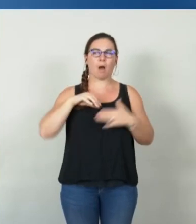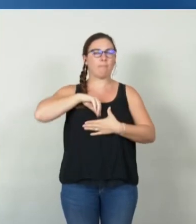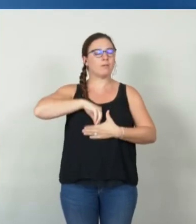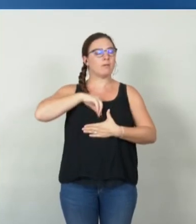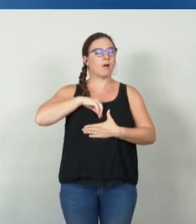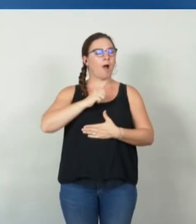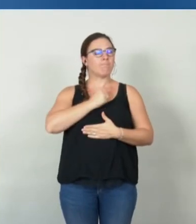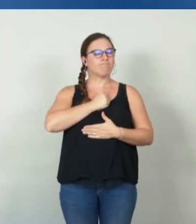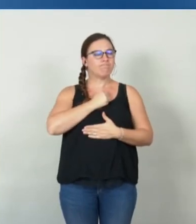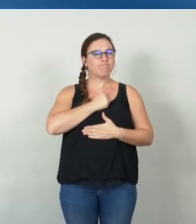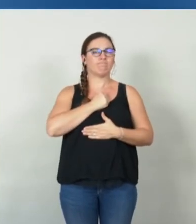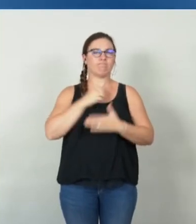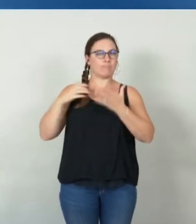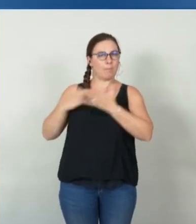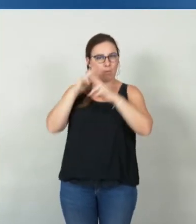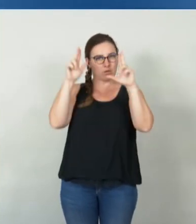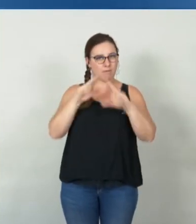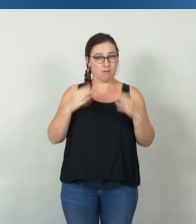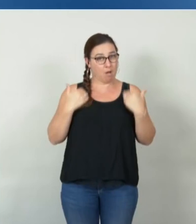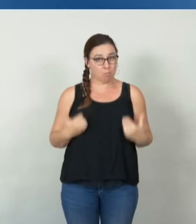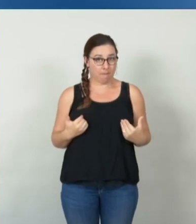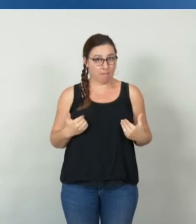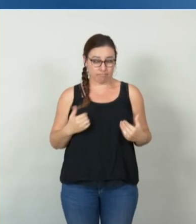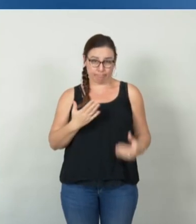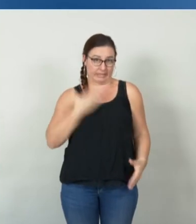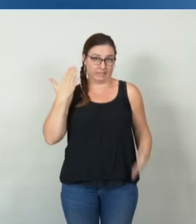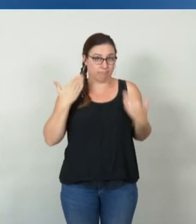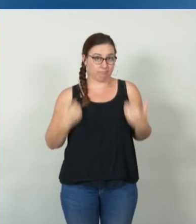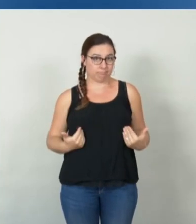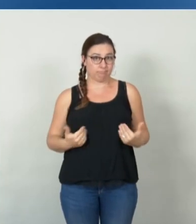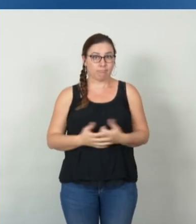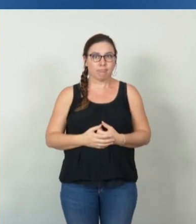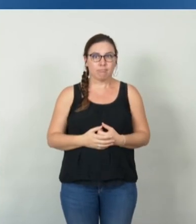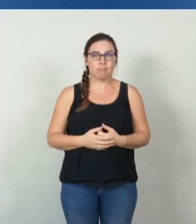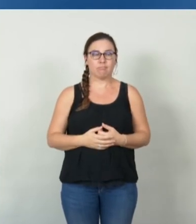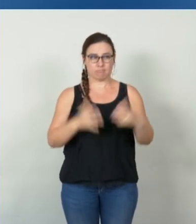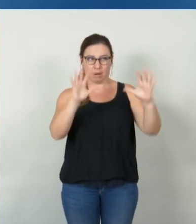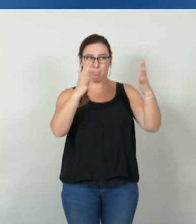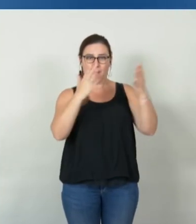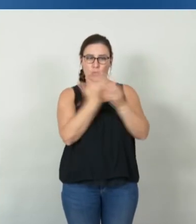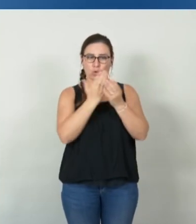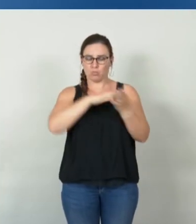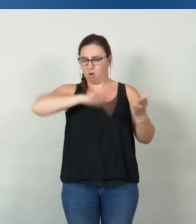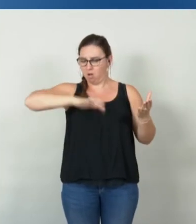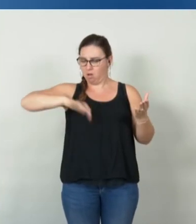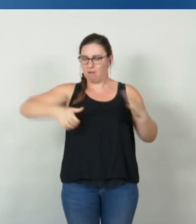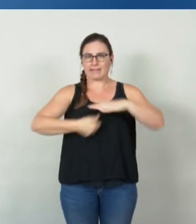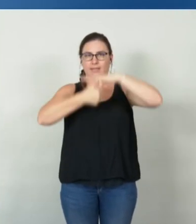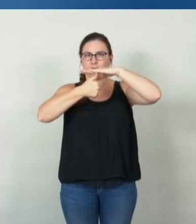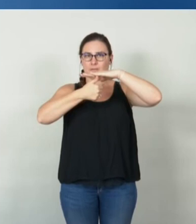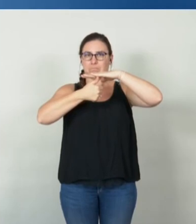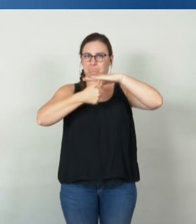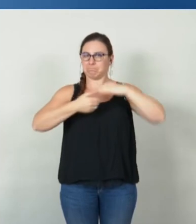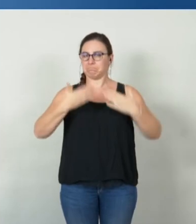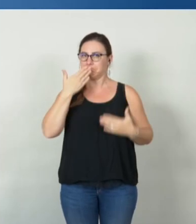international je suis moi-même particulièrement concerné je tiens tout d'abord à dire bravo pour ce document cadre qui